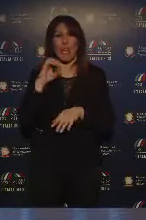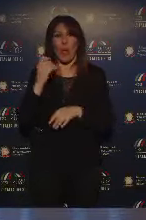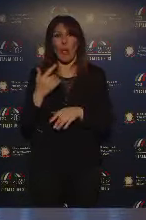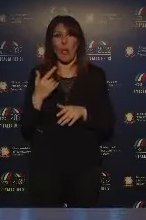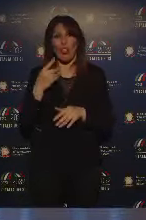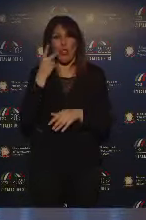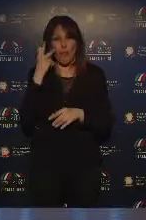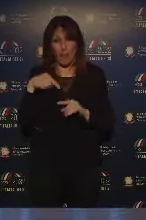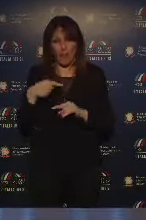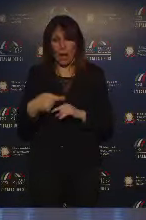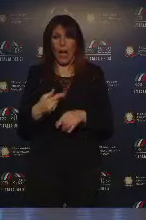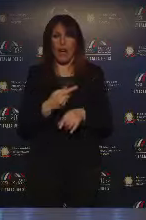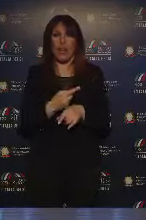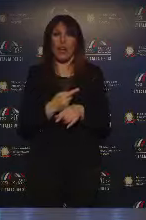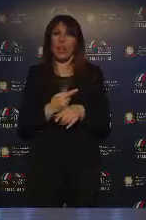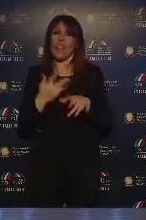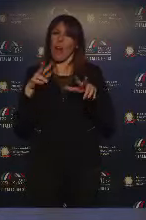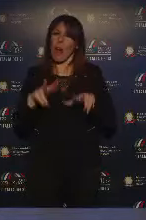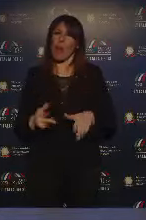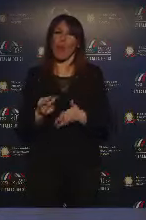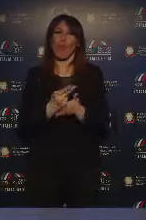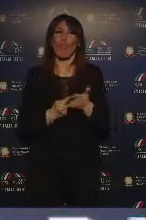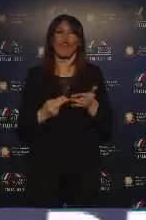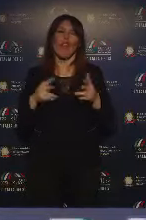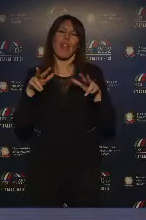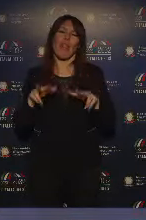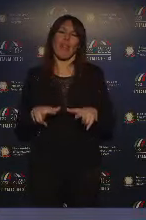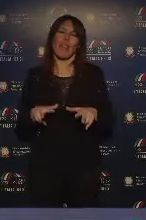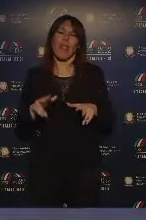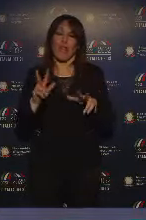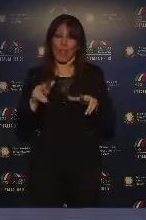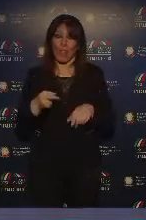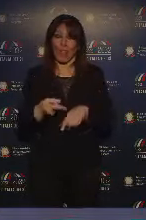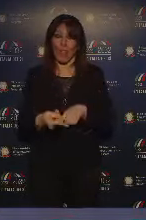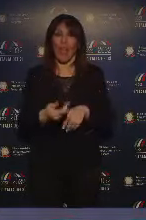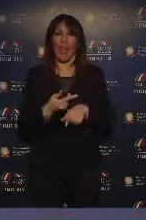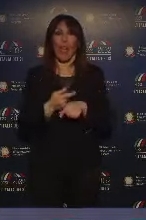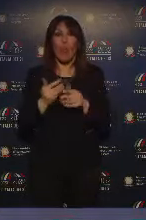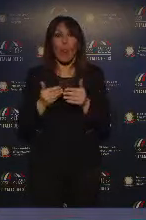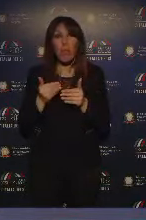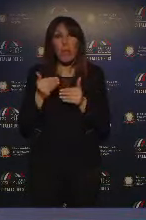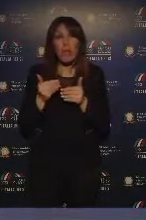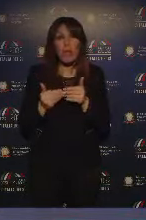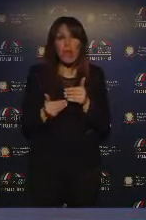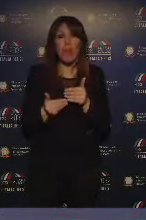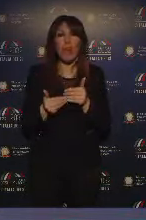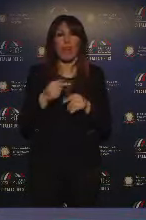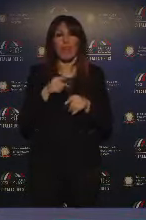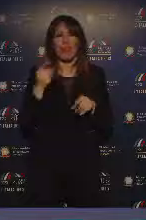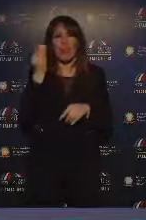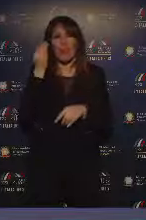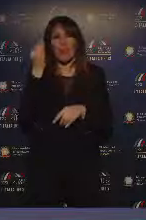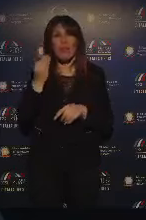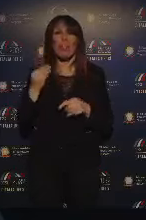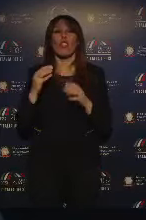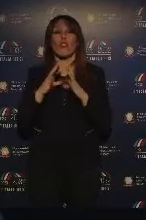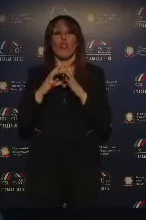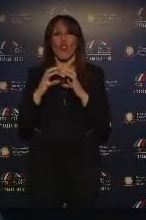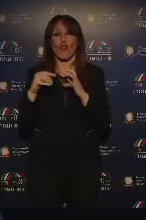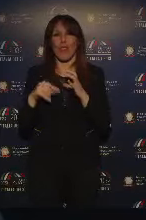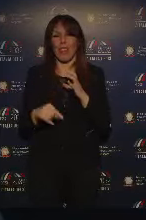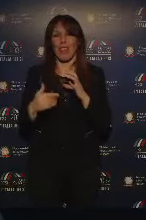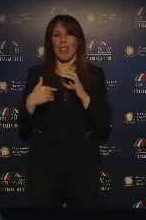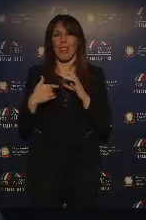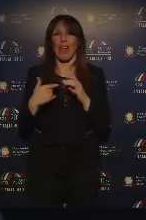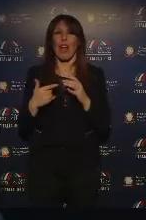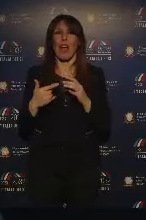il progetto definitivo e e sarà un passo in avanti Tenete presente che nella società che parteciperà